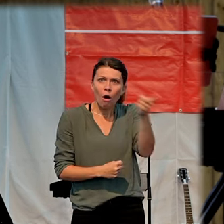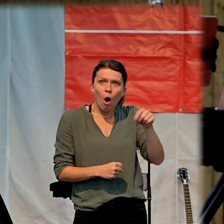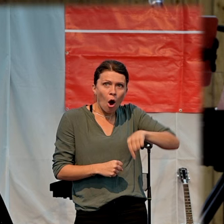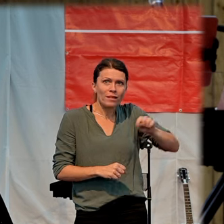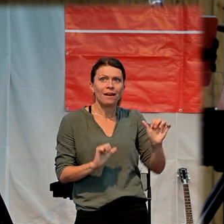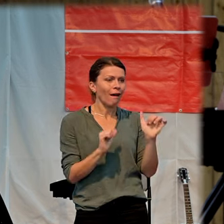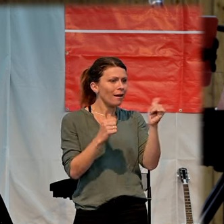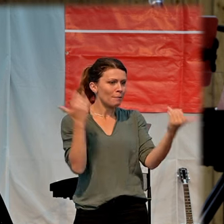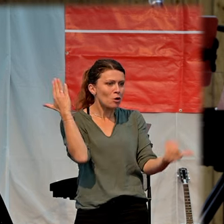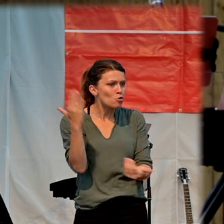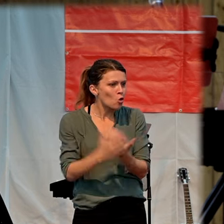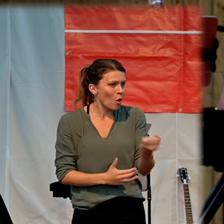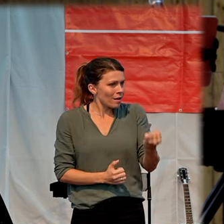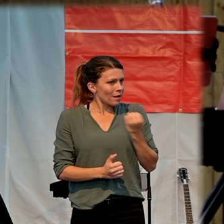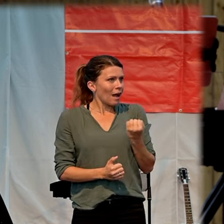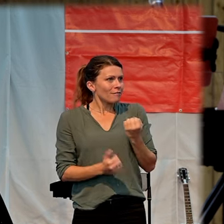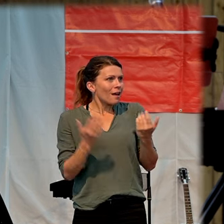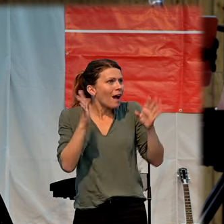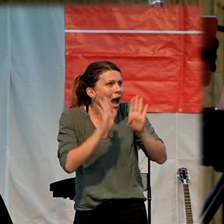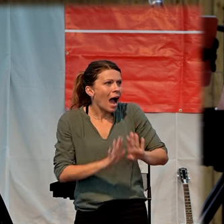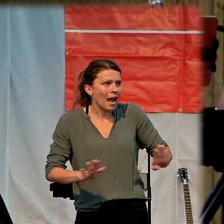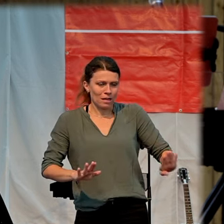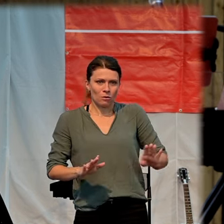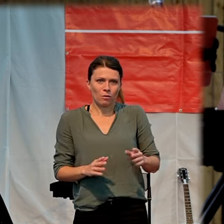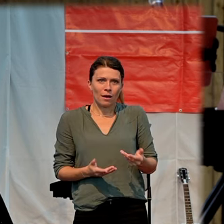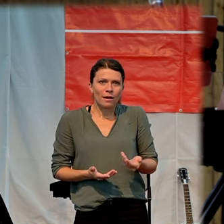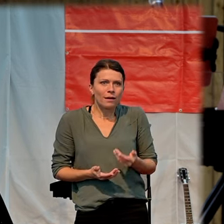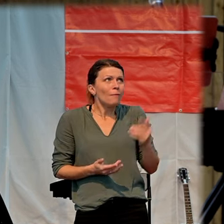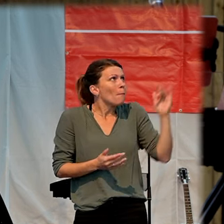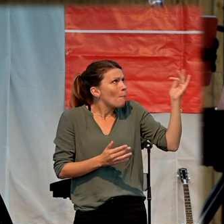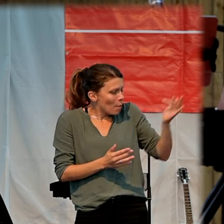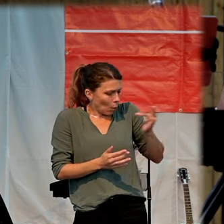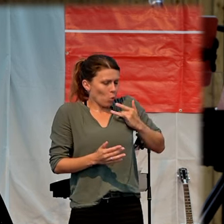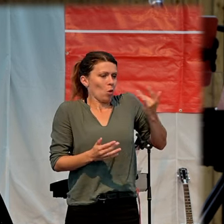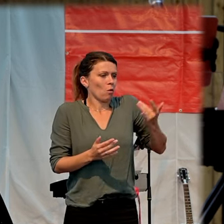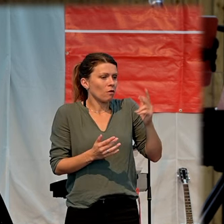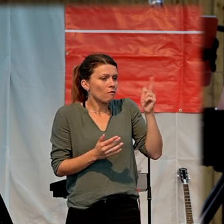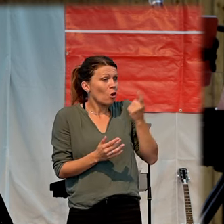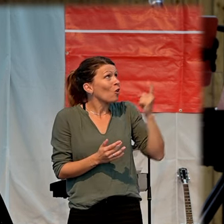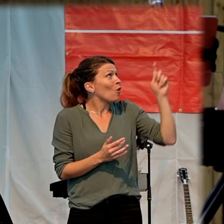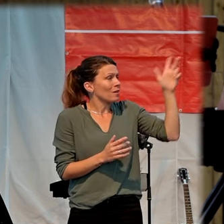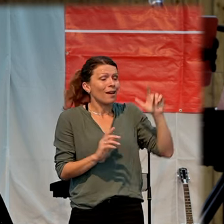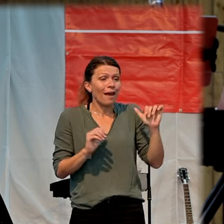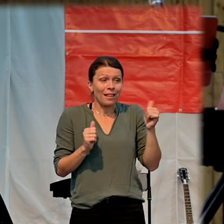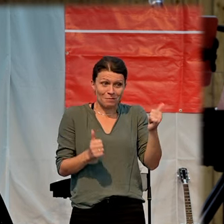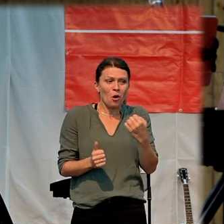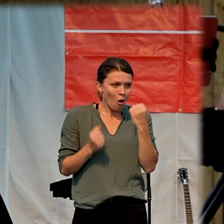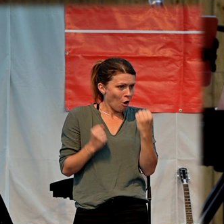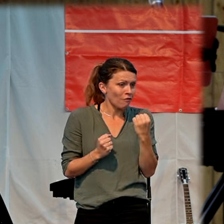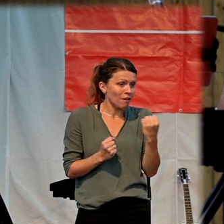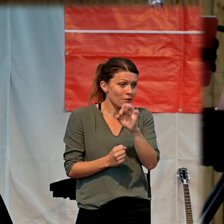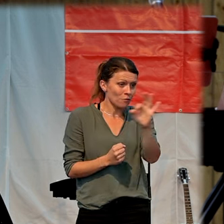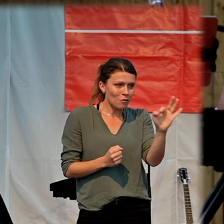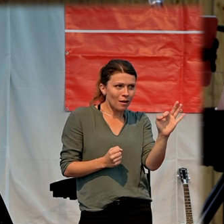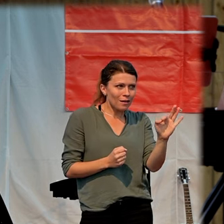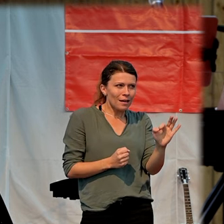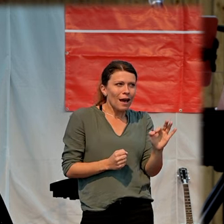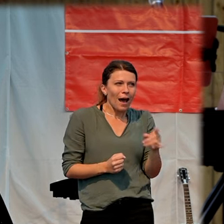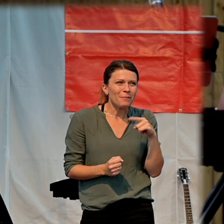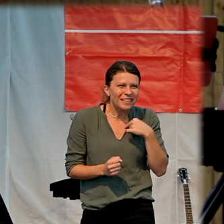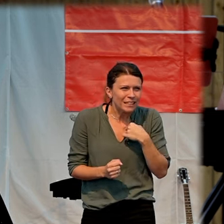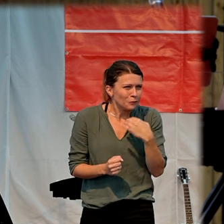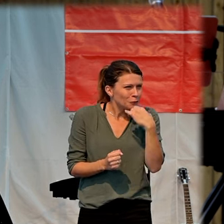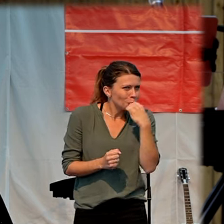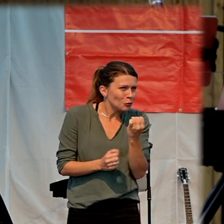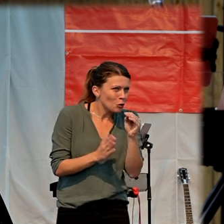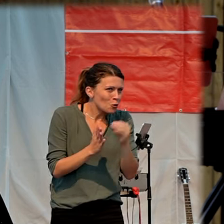habe Heilung erlebt, ich habe die Berührung Gottes erlebt. Sondern wir würden uns doch wünschen, dass es